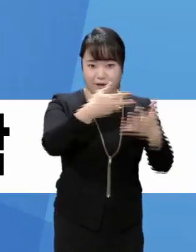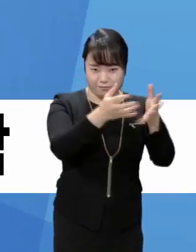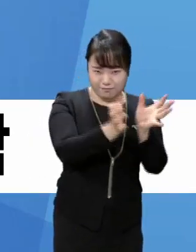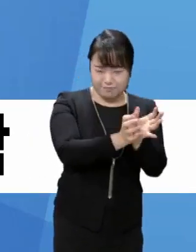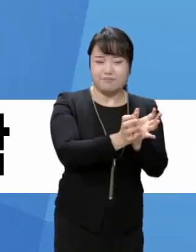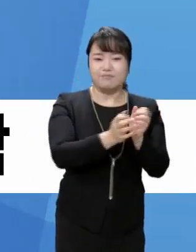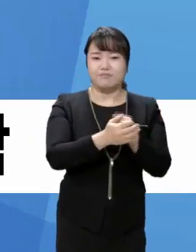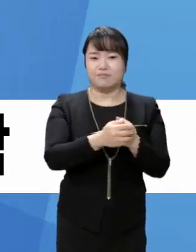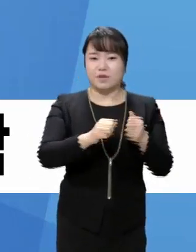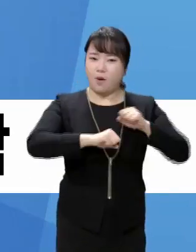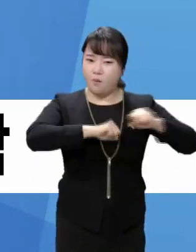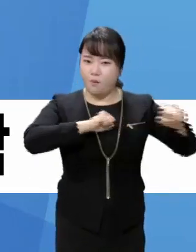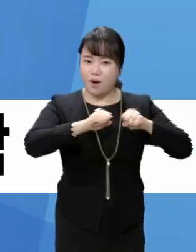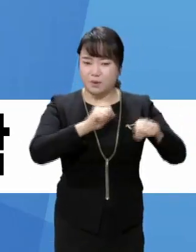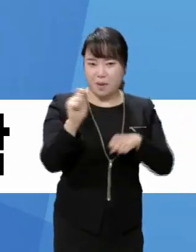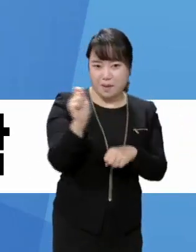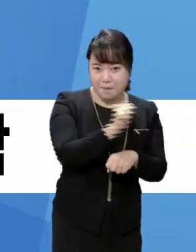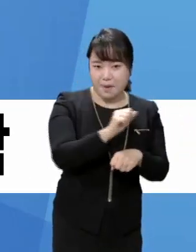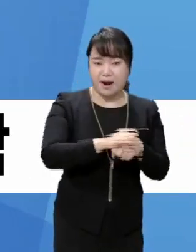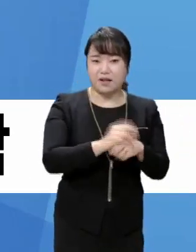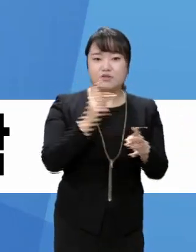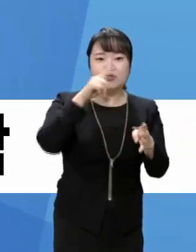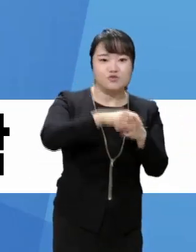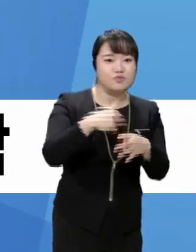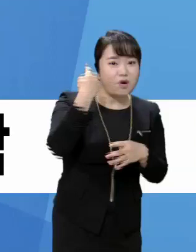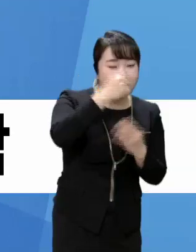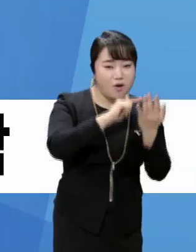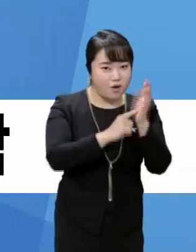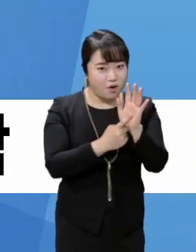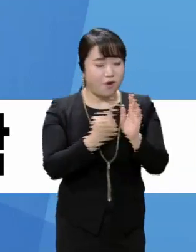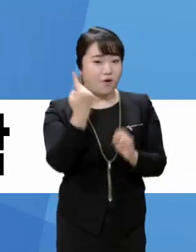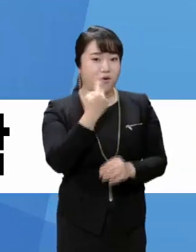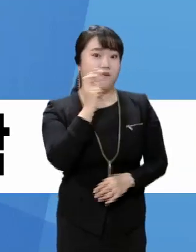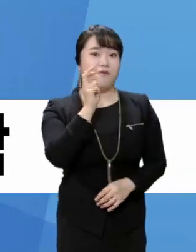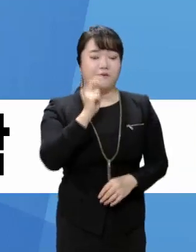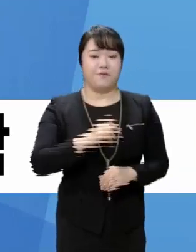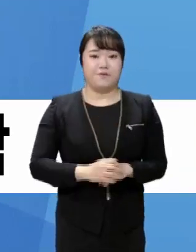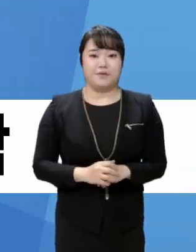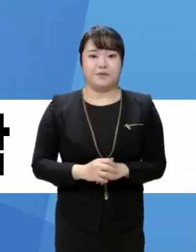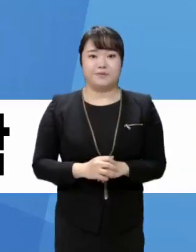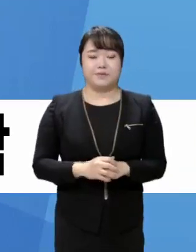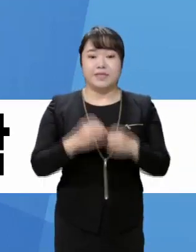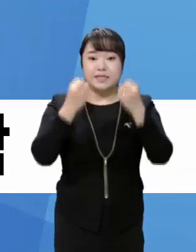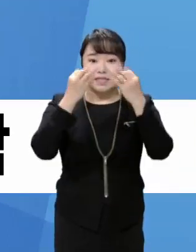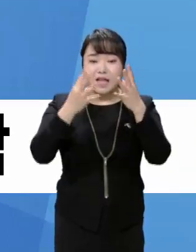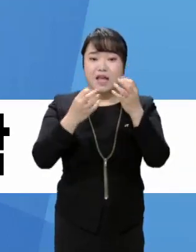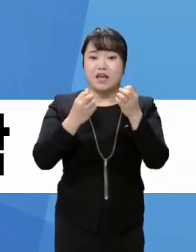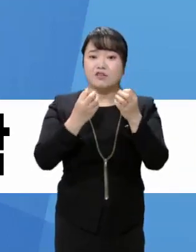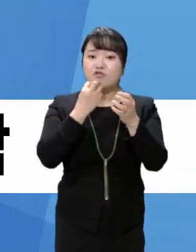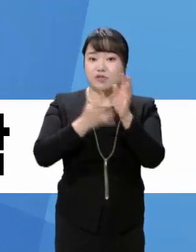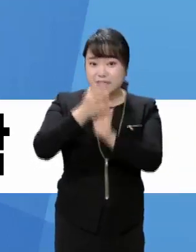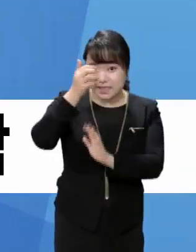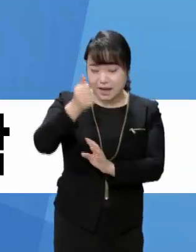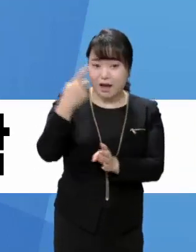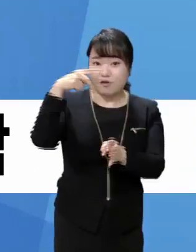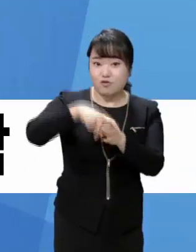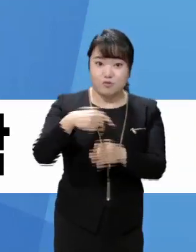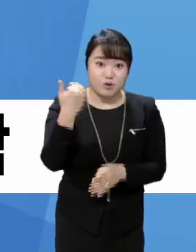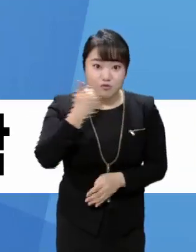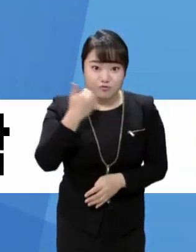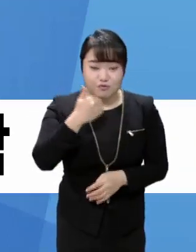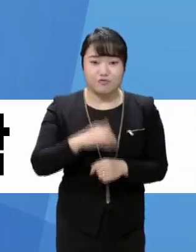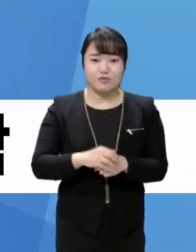빠른 가운데 조만간 여권 인사 들의 출마 설에도 시동이 걸릴 전망입니다 새 서울시장 출마에 어떤 인물이 나오고